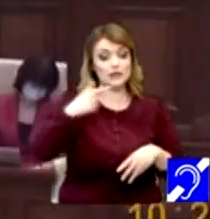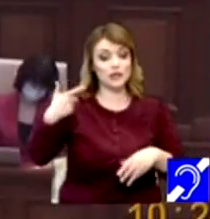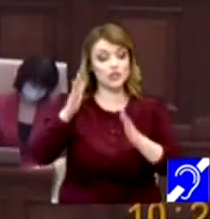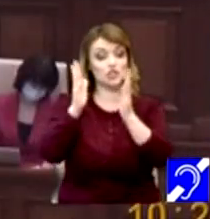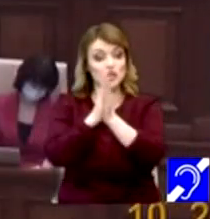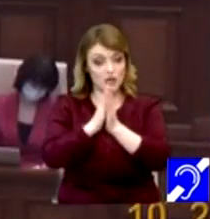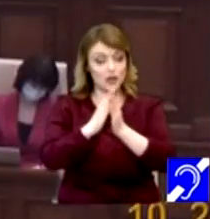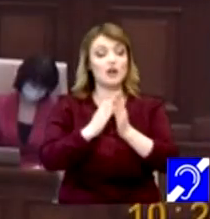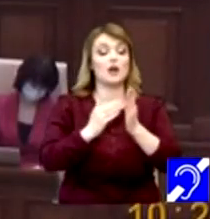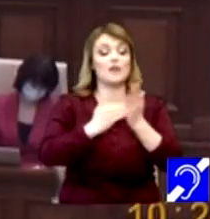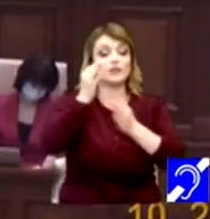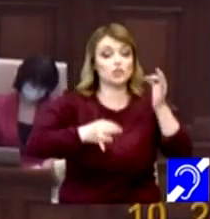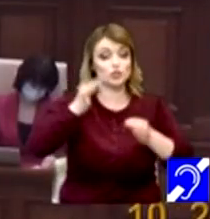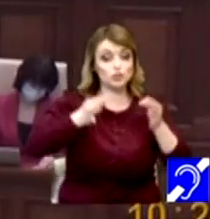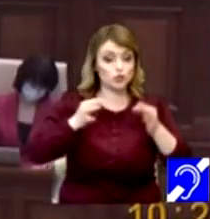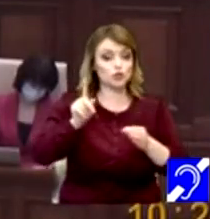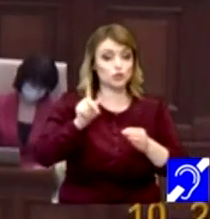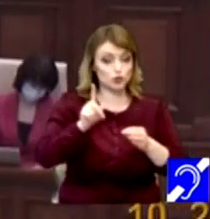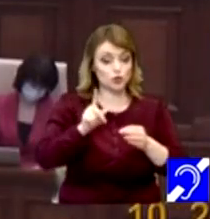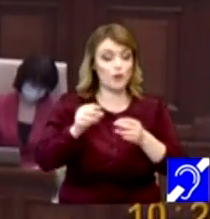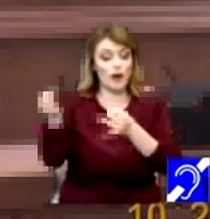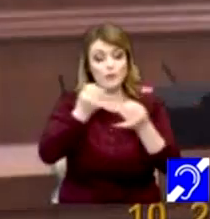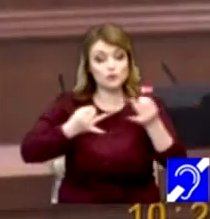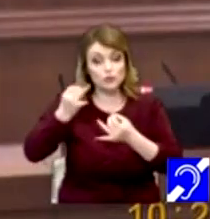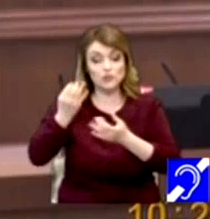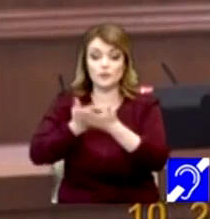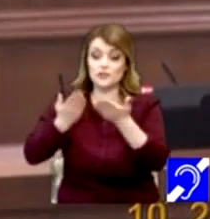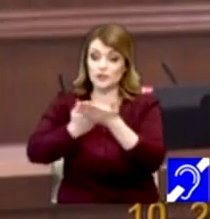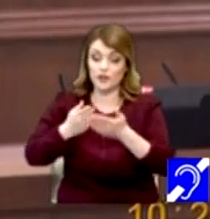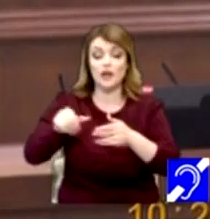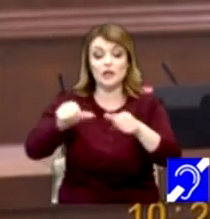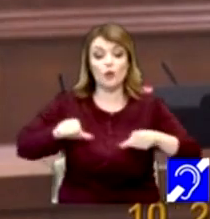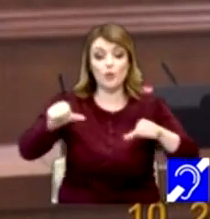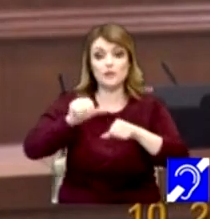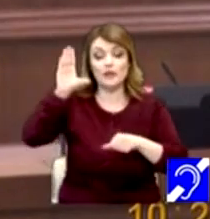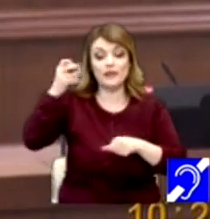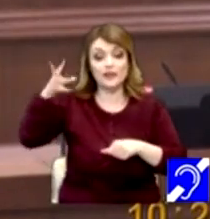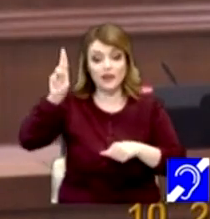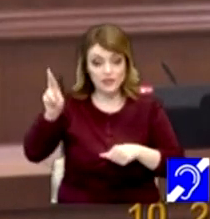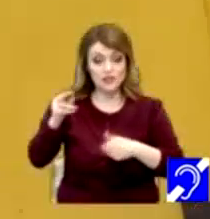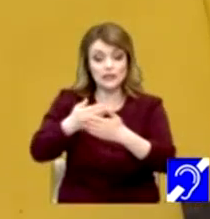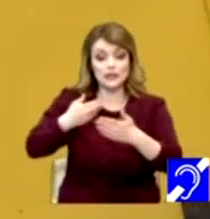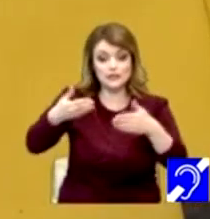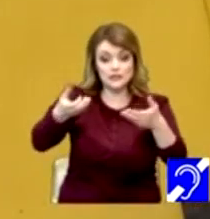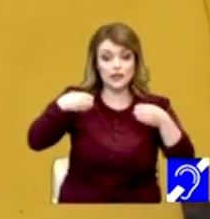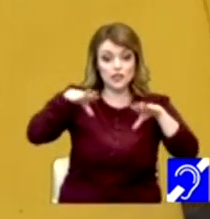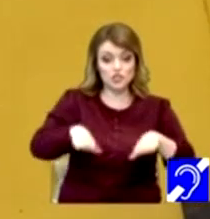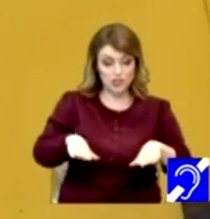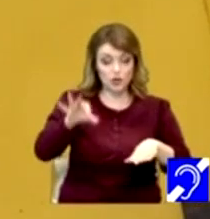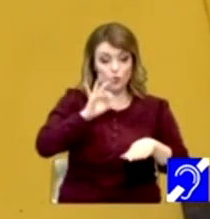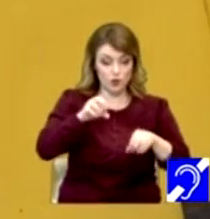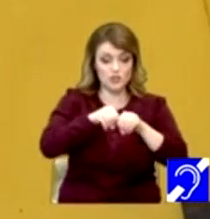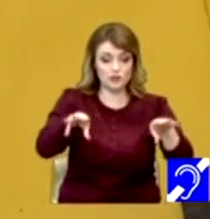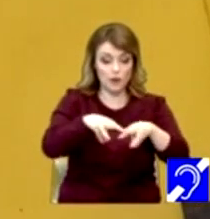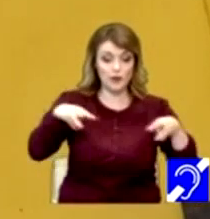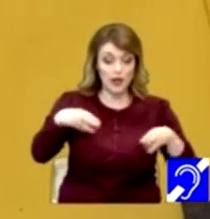îi cere curții să declare obligatorie consultarea Comisiei de la Veneția înainte de a lua o decizie privind dizolvarea Parlamentului. În data